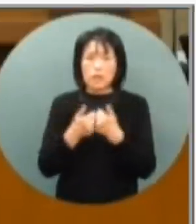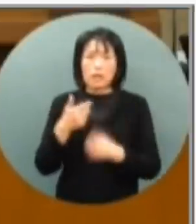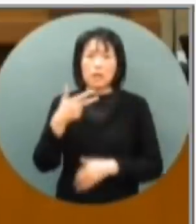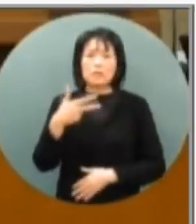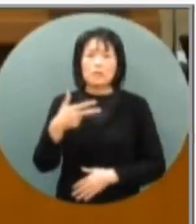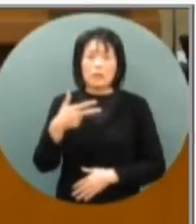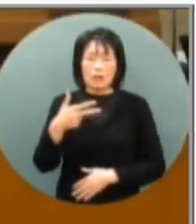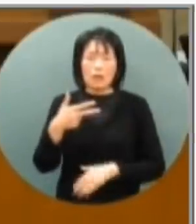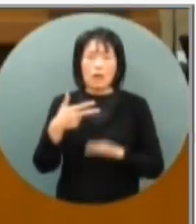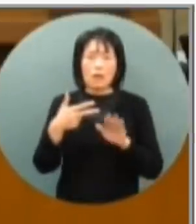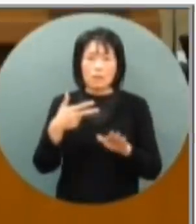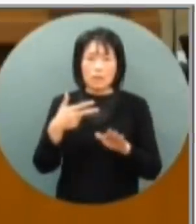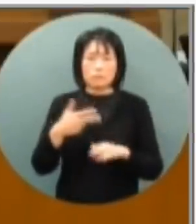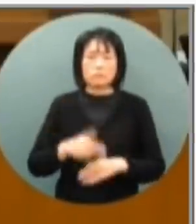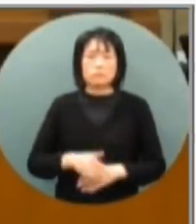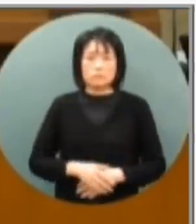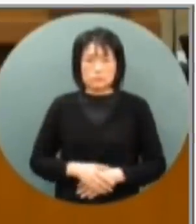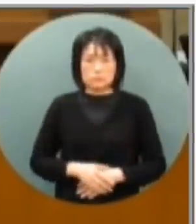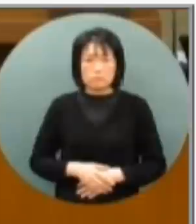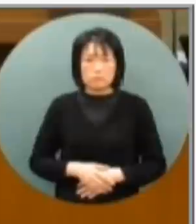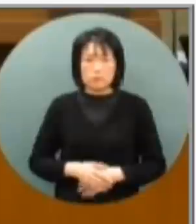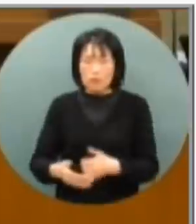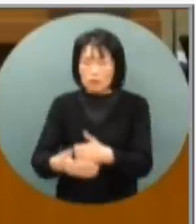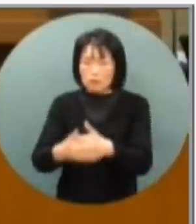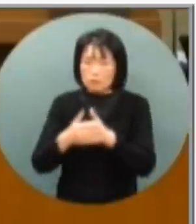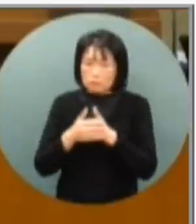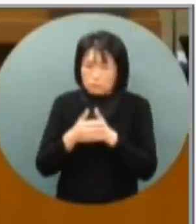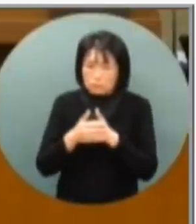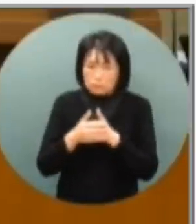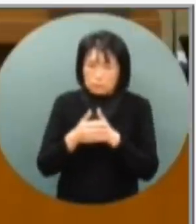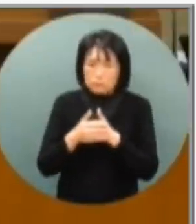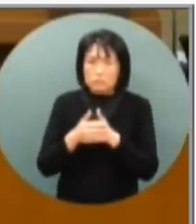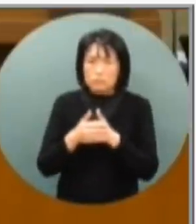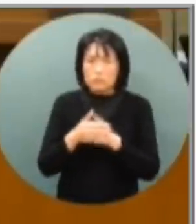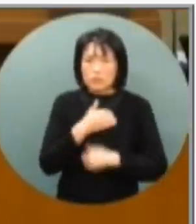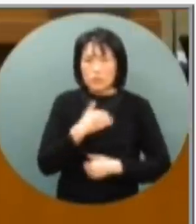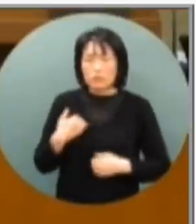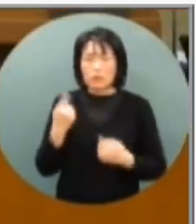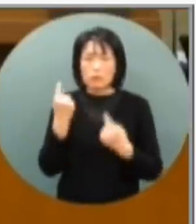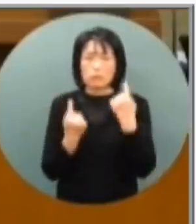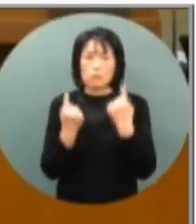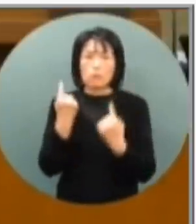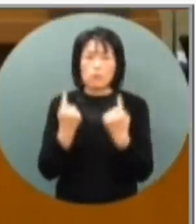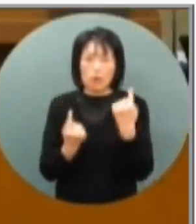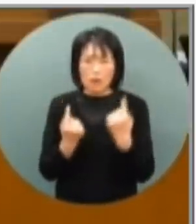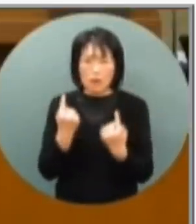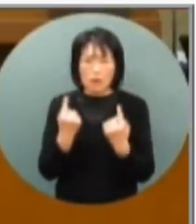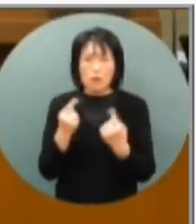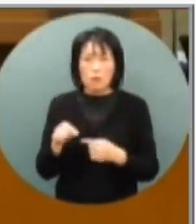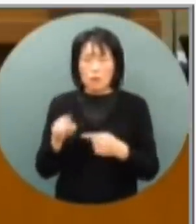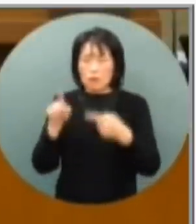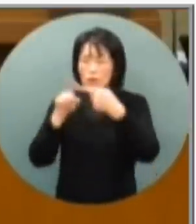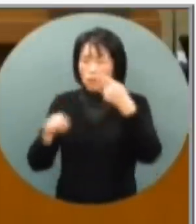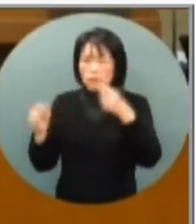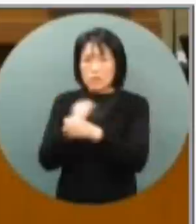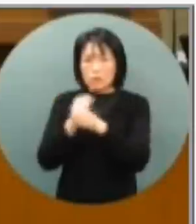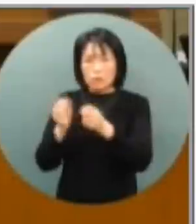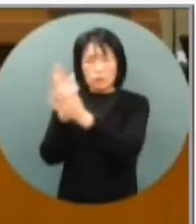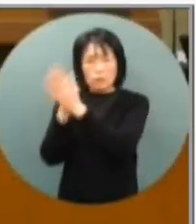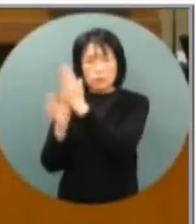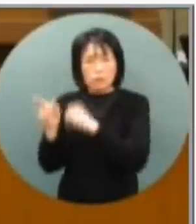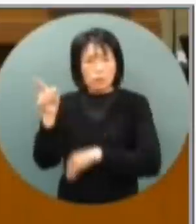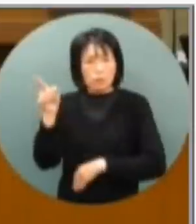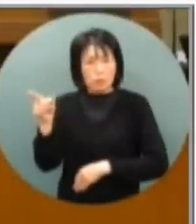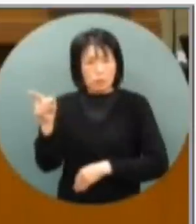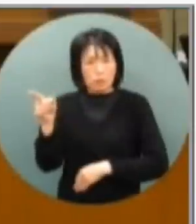来ています。でそれがあの救済に結びついたかどうかについては、この点は厚生労働省が私どもには